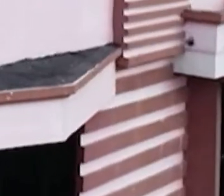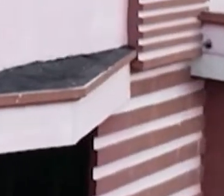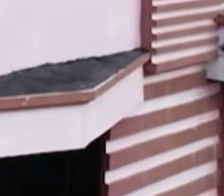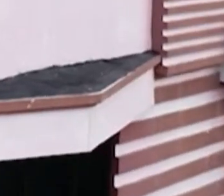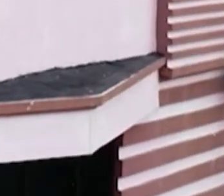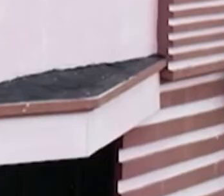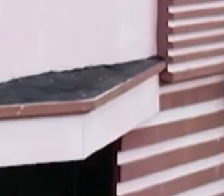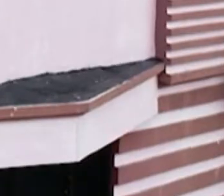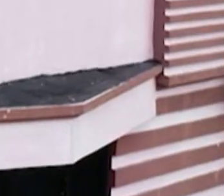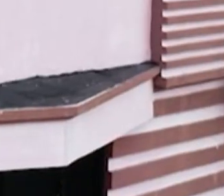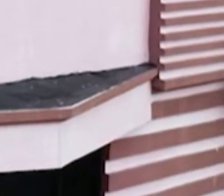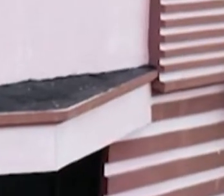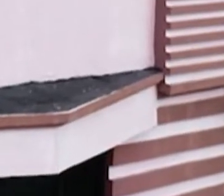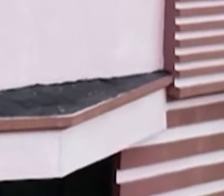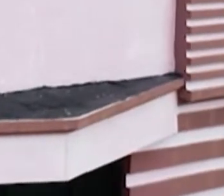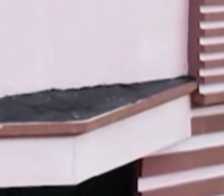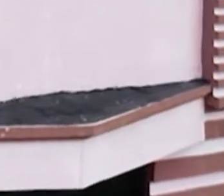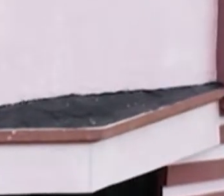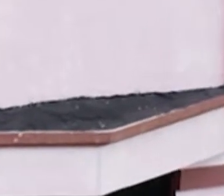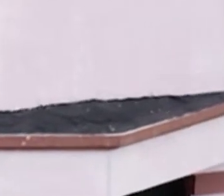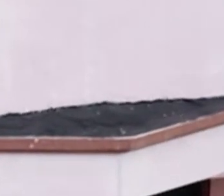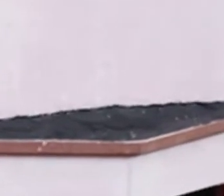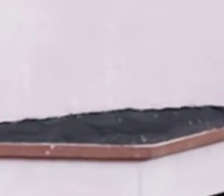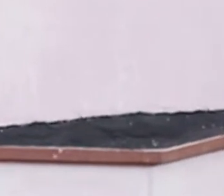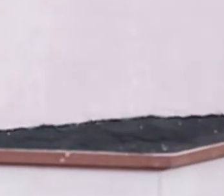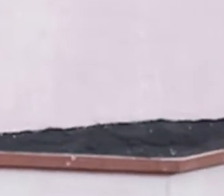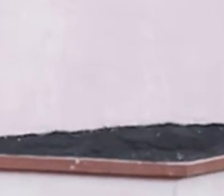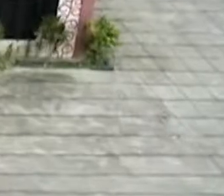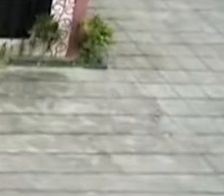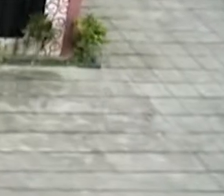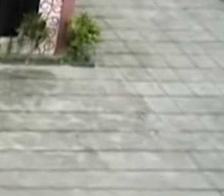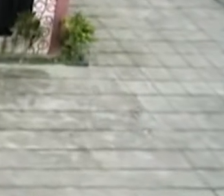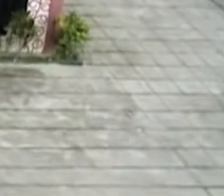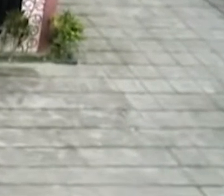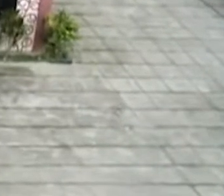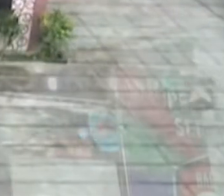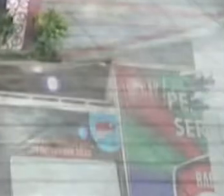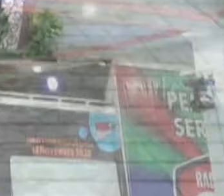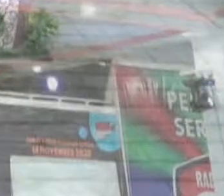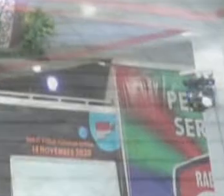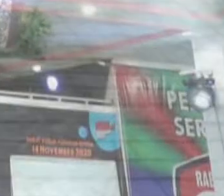Dan kita sambut pembawa acara kita, Arya Tanjung dan Lunggi Giarinsa.